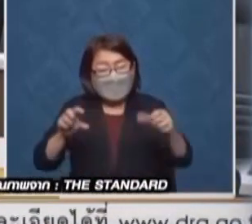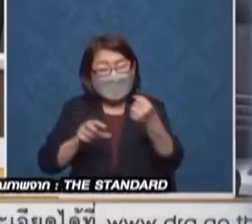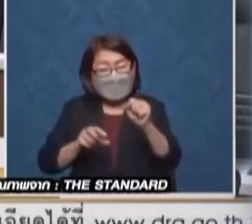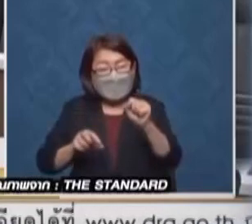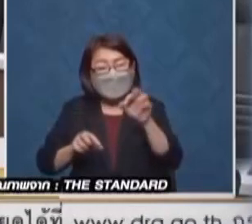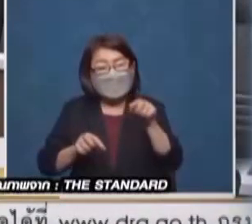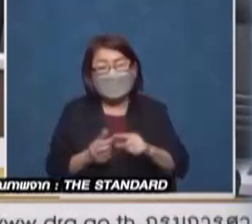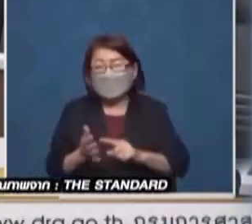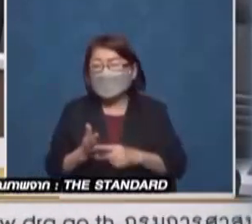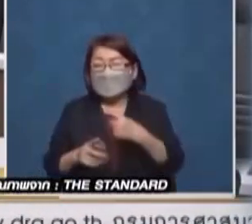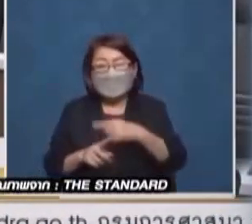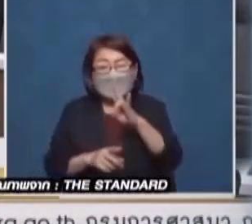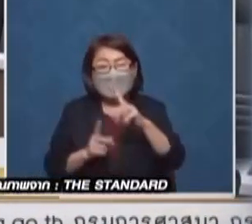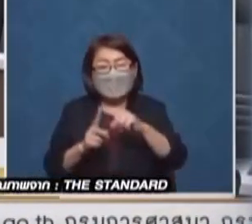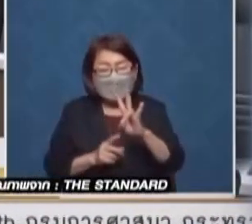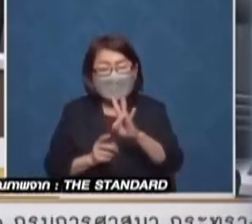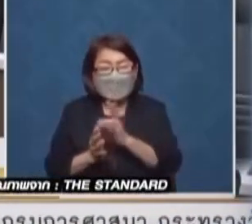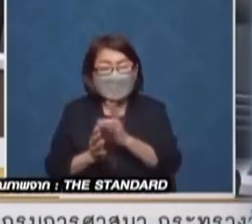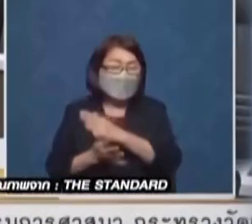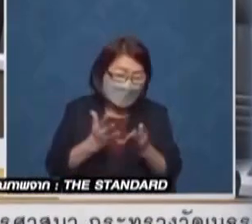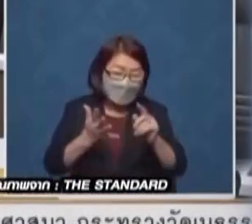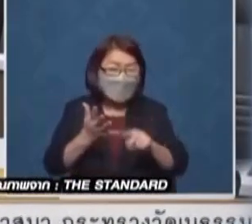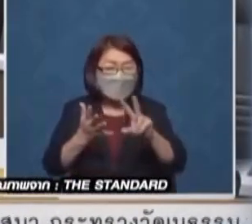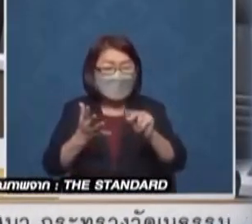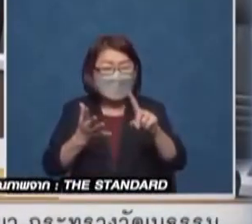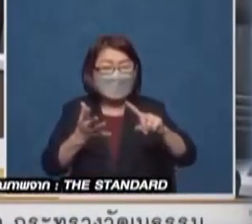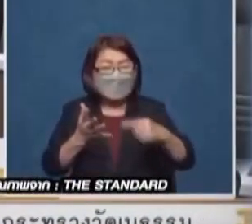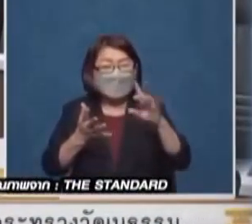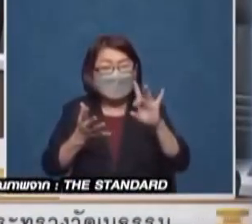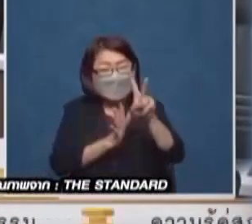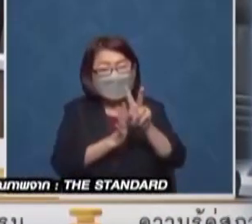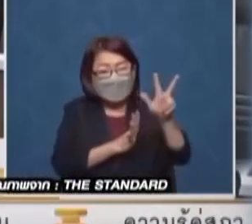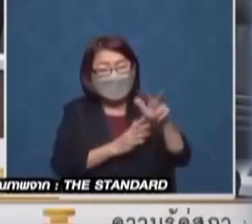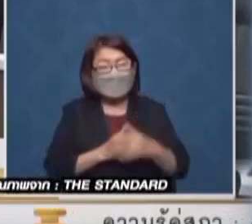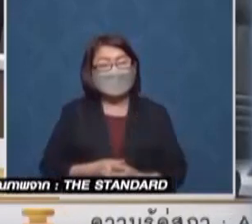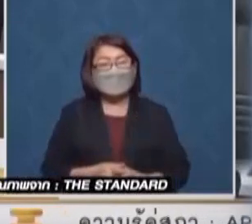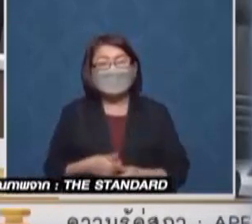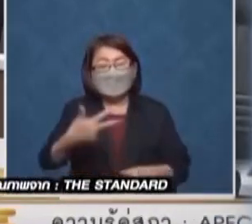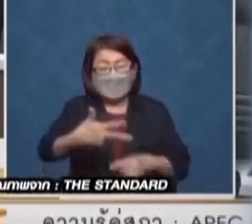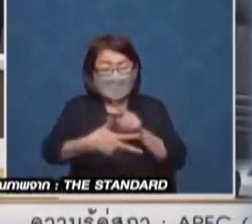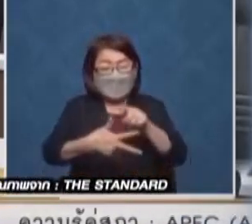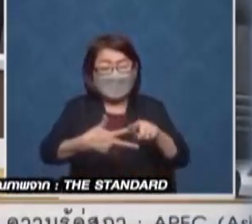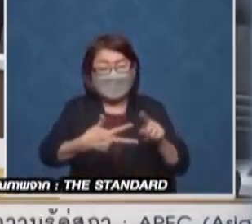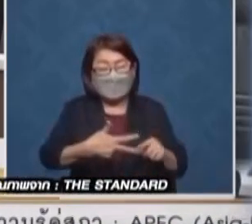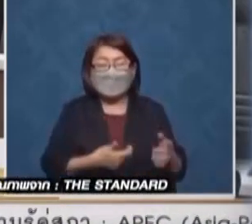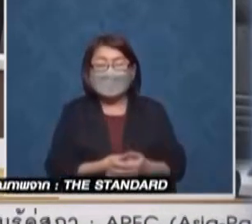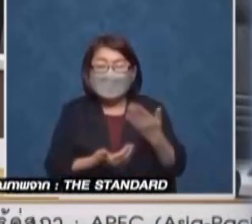มันต่างกัน 4,900 ล้านเหรียญสหรัฐหมายถึงว่าบวกไปบวกมาเงินเนี่ยมันหายไปไหน